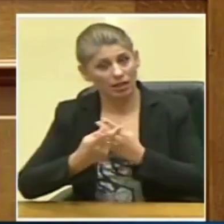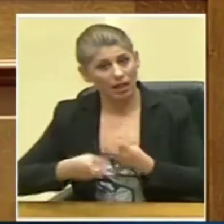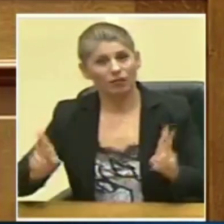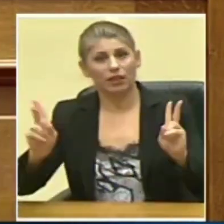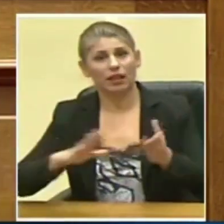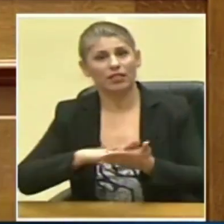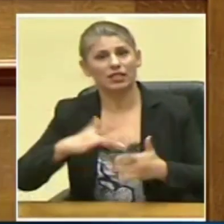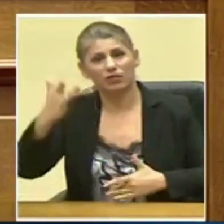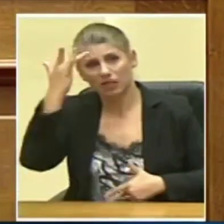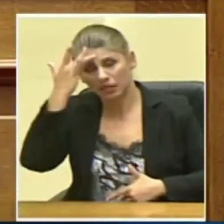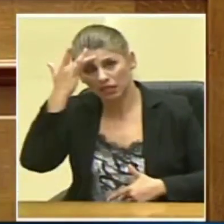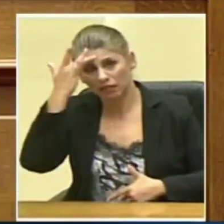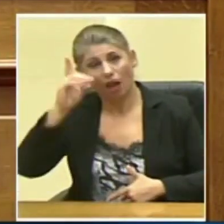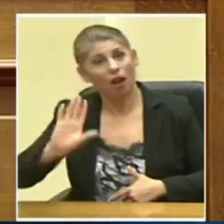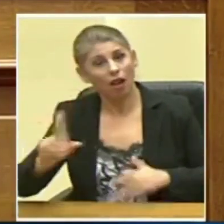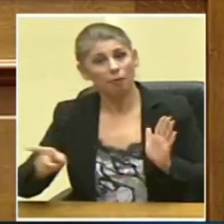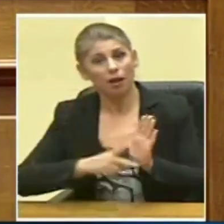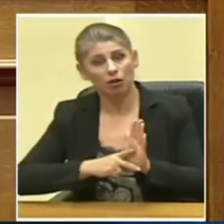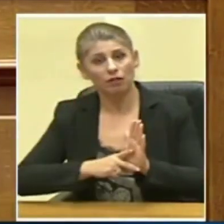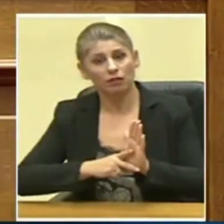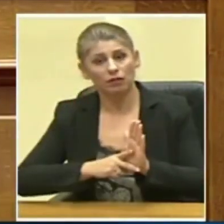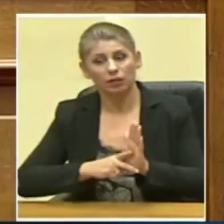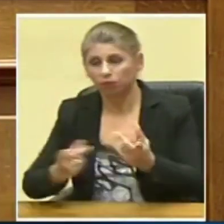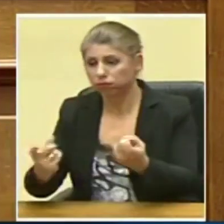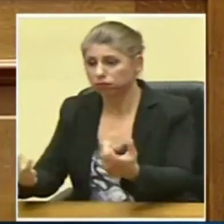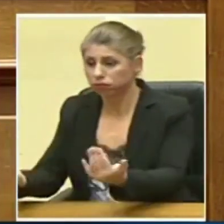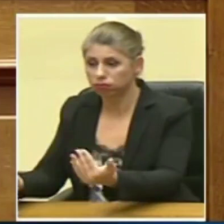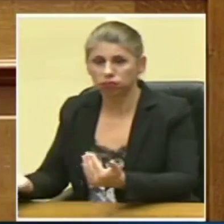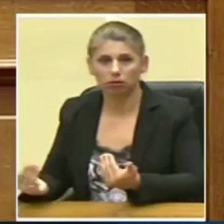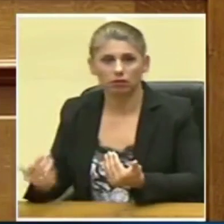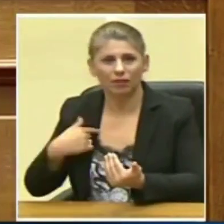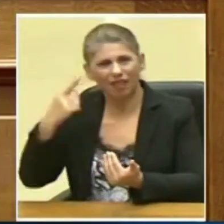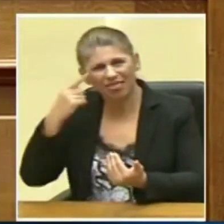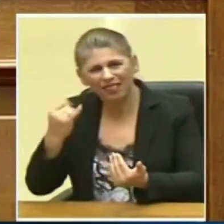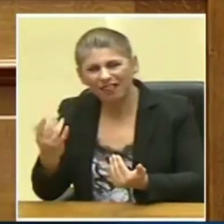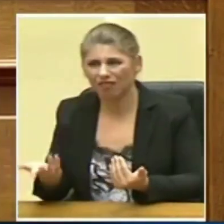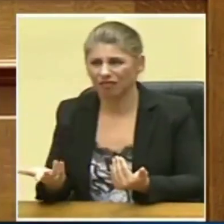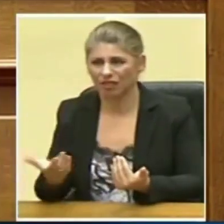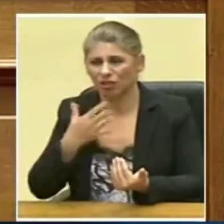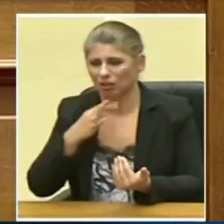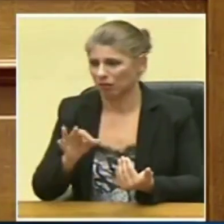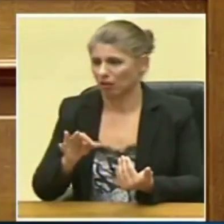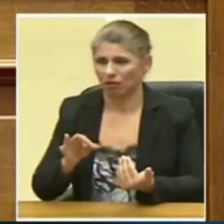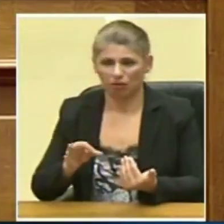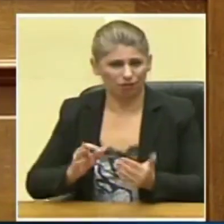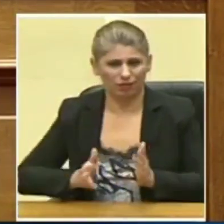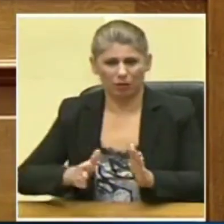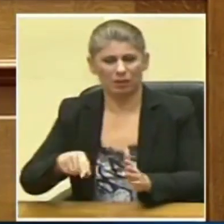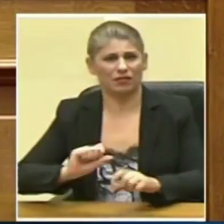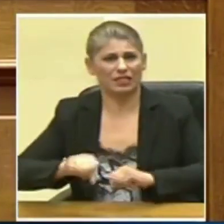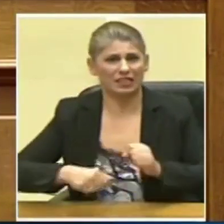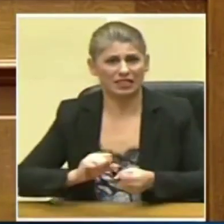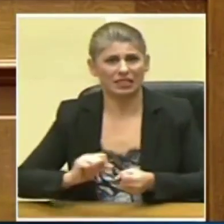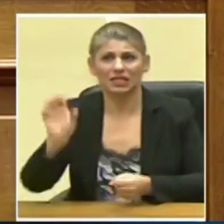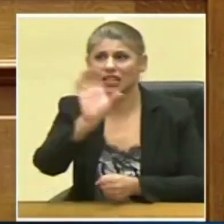θρησκευτικής συνείδησης, ενώ απαγορεύεται ο προσελητισμός. Δεν καταλαβαίνω, επομένως, γιατί να προβούμε σε μια τέτοια κίνηση. Στην